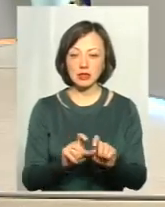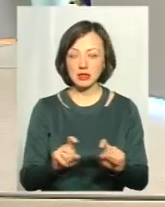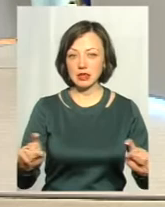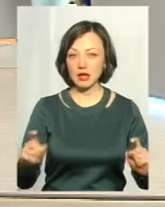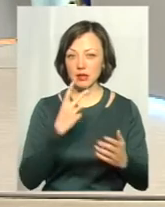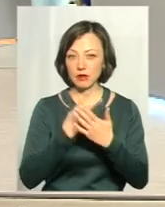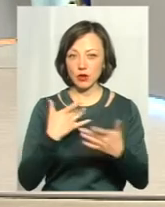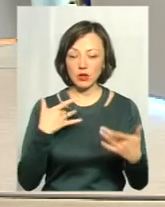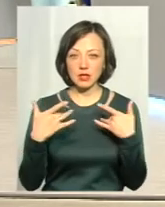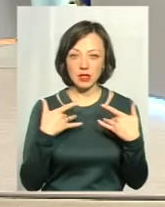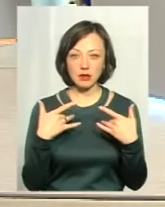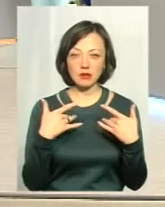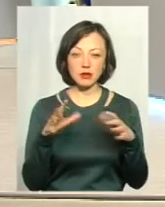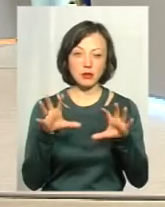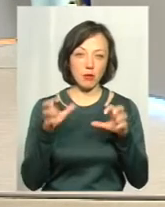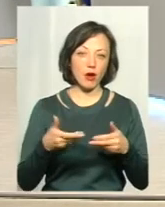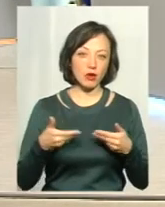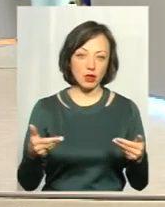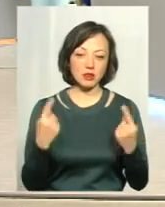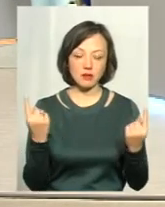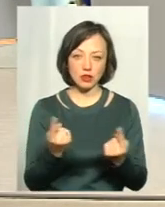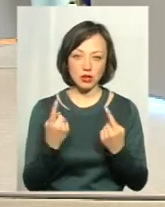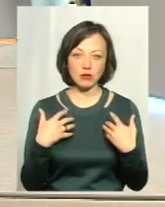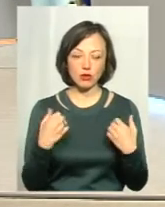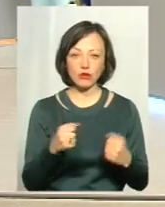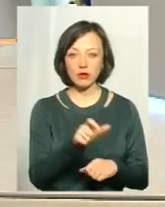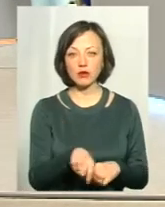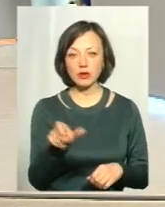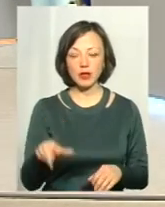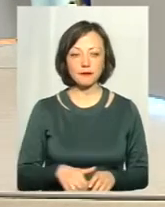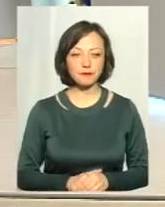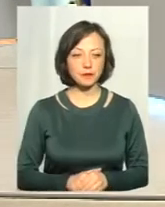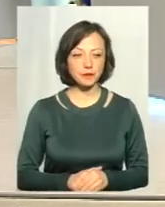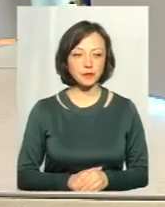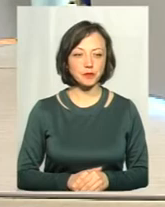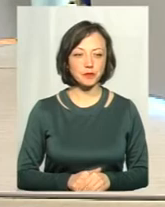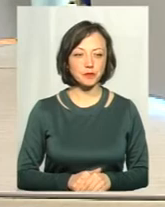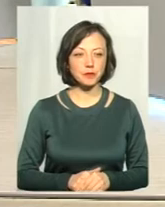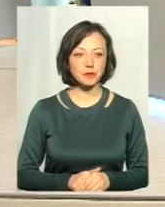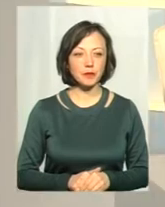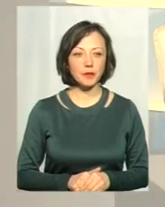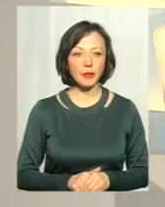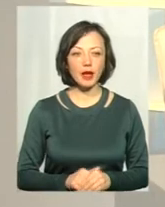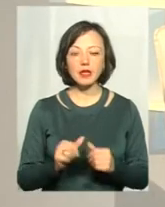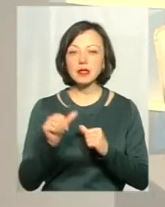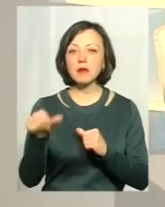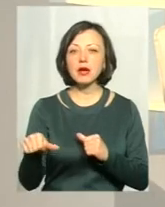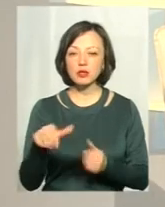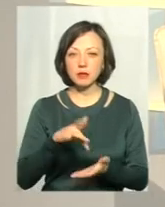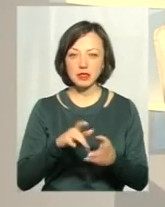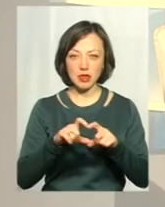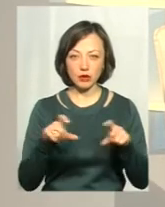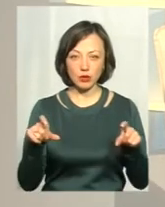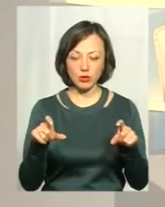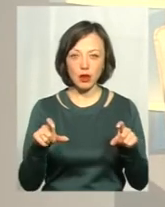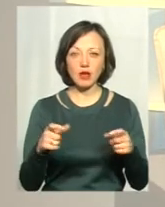дивляться концертну програму, вони сприймають нас як звичайних здорових людей. Пані Валентино, а за межами центру? За